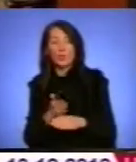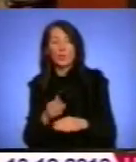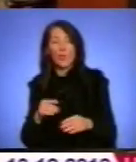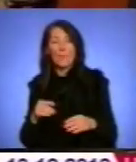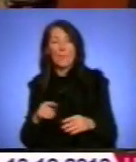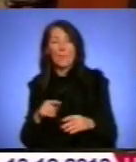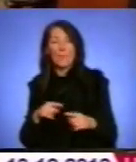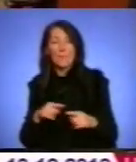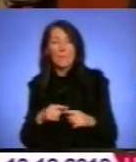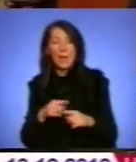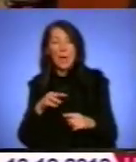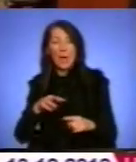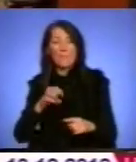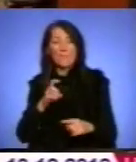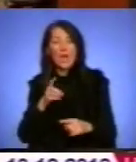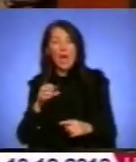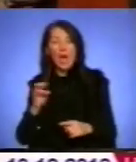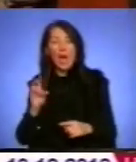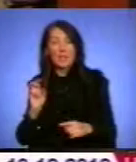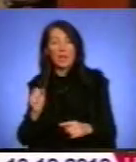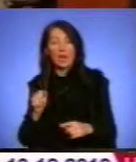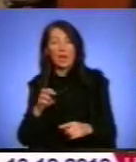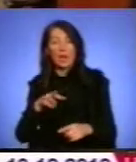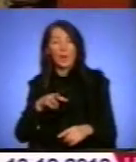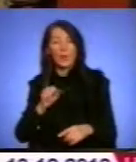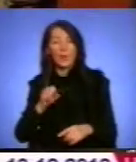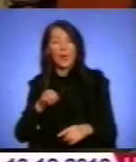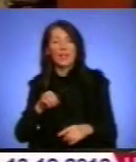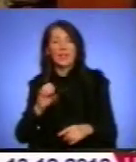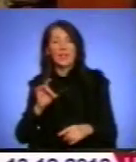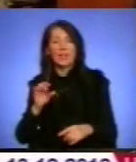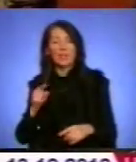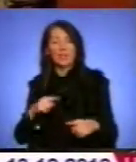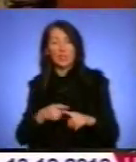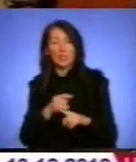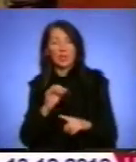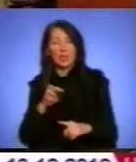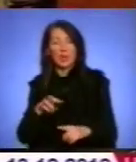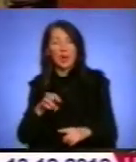механіка, матеріалознавство, інженерна механіка,